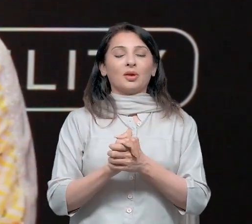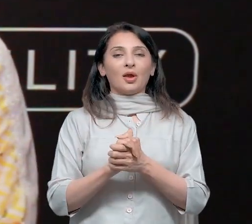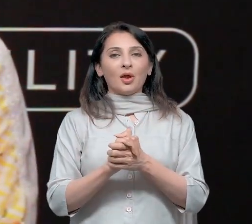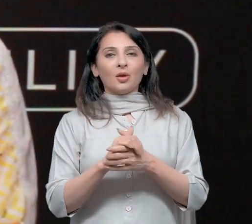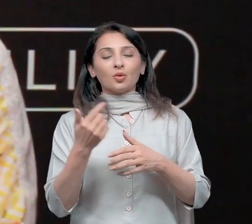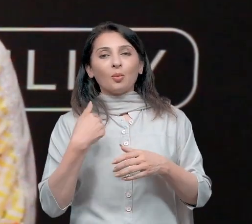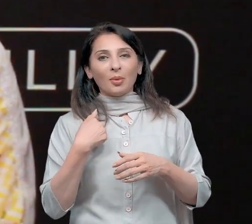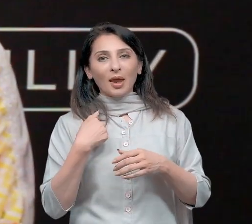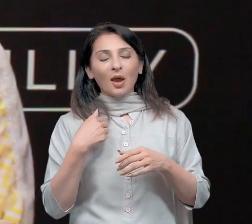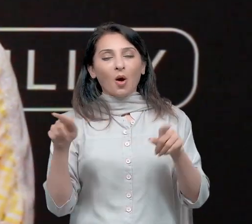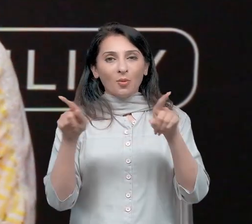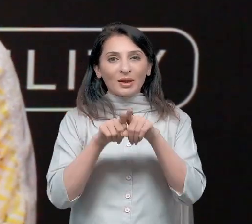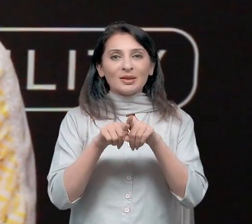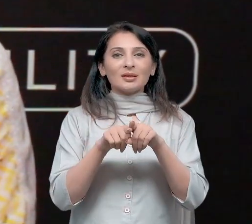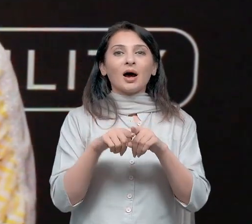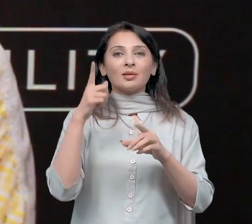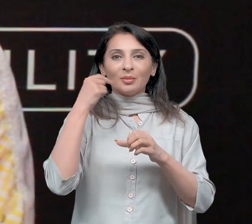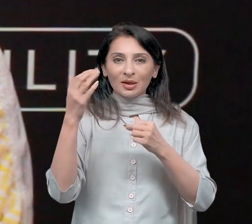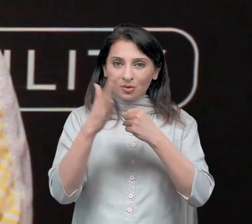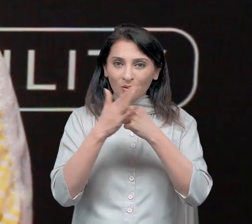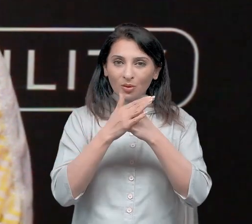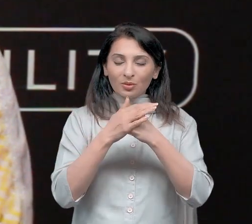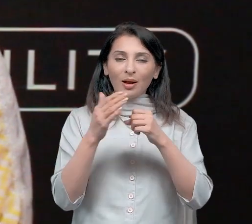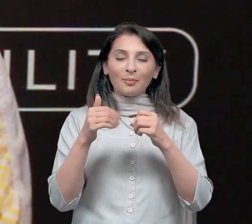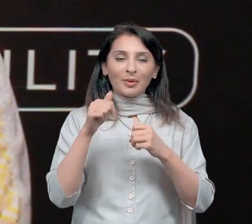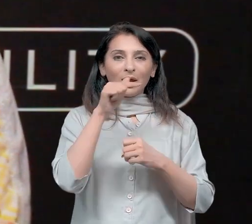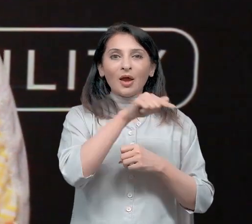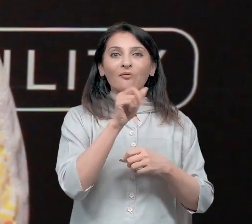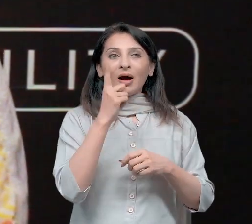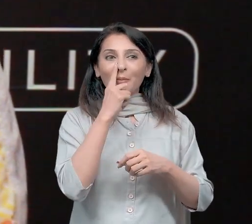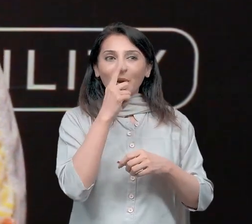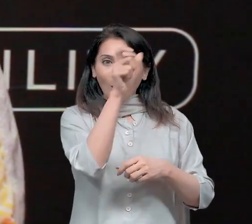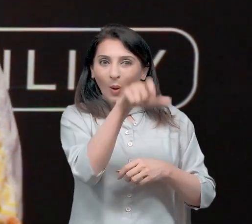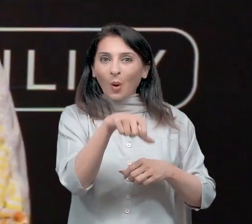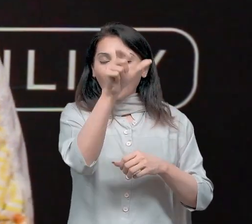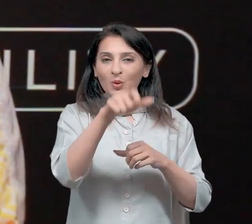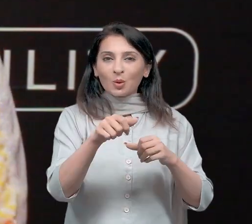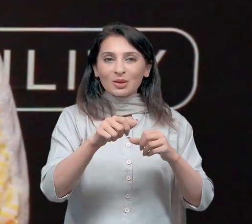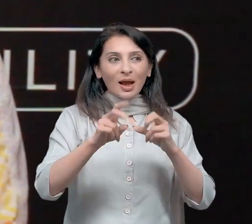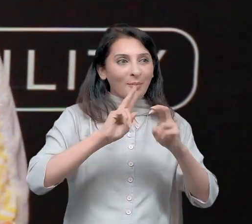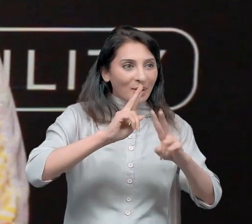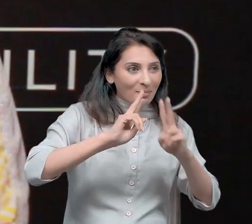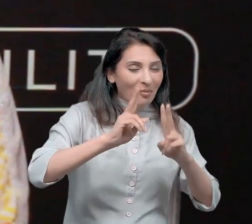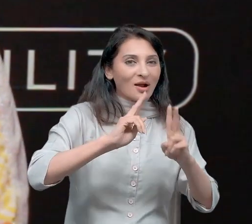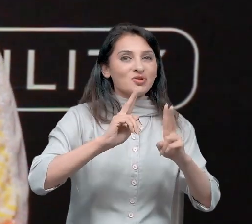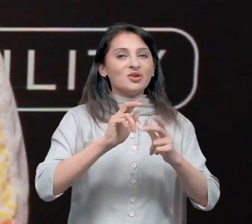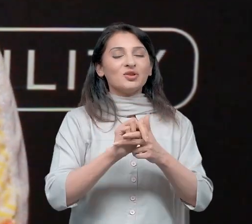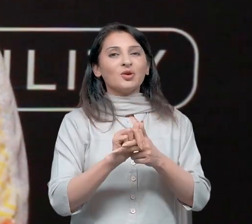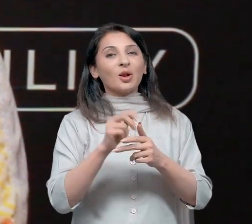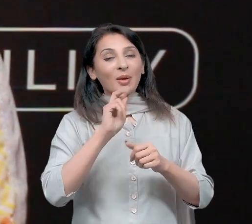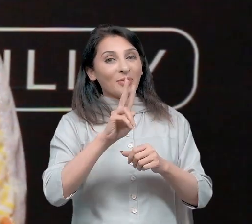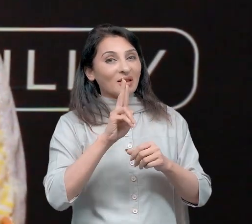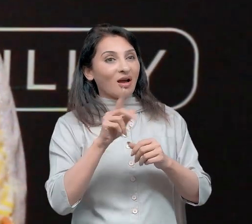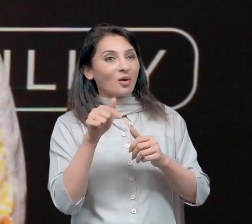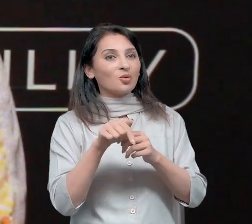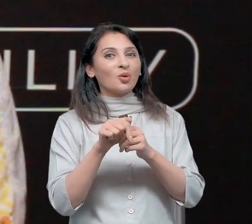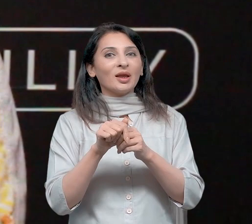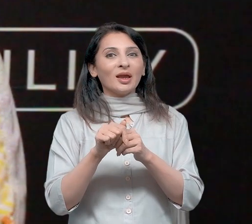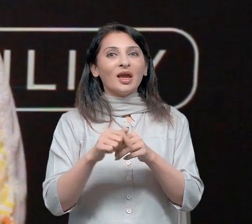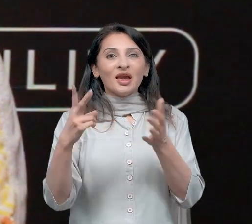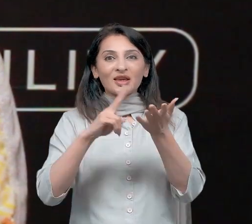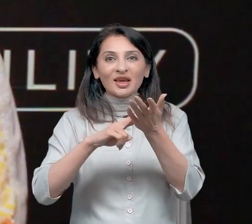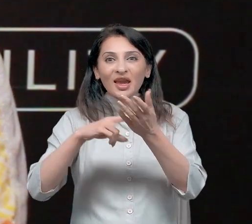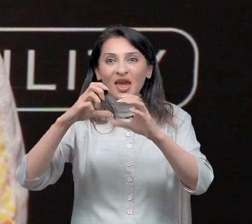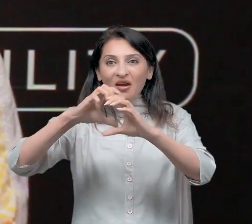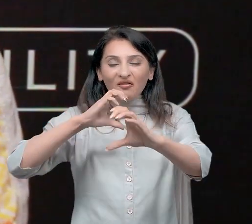कुछ ने बताया कि मैडम हम 2 वैन बदल के आते हैं इतनी दूर रोज़, ताकि यहाँ जाके जॉब करें, इतनी मुश्किल से हम आते हैं।